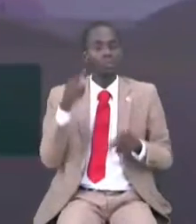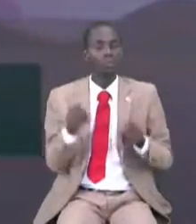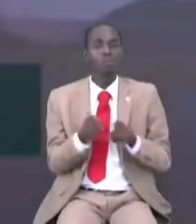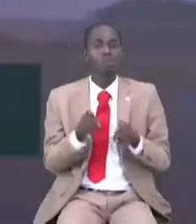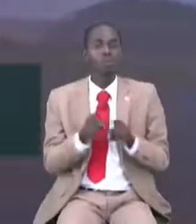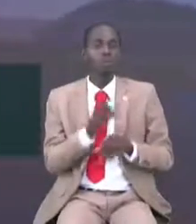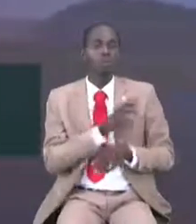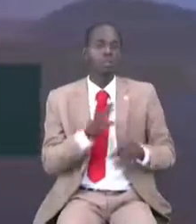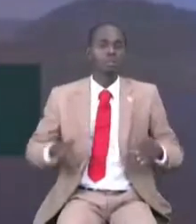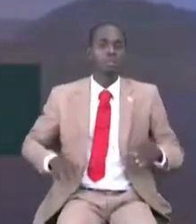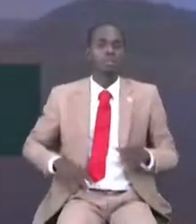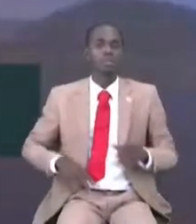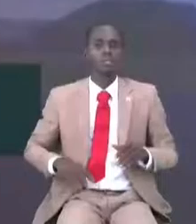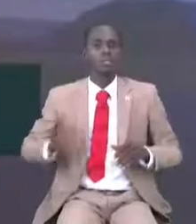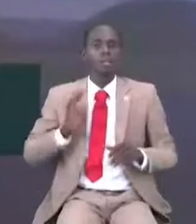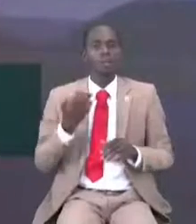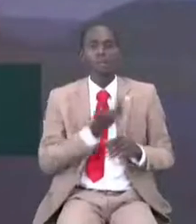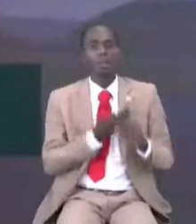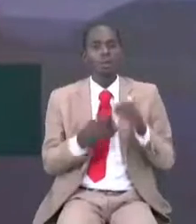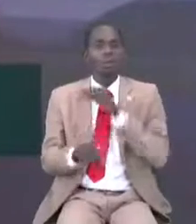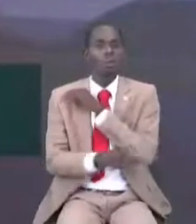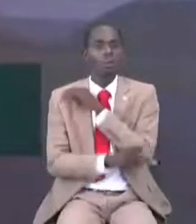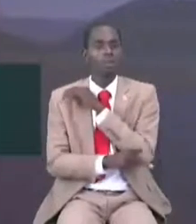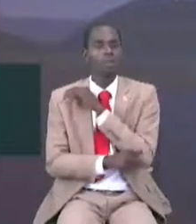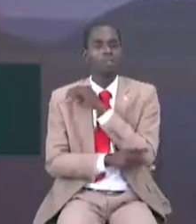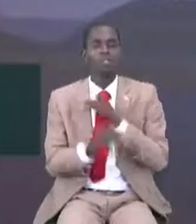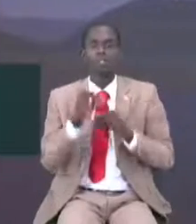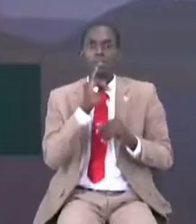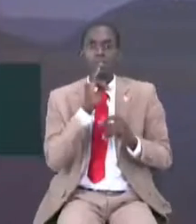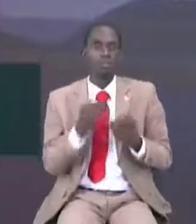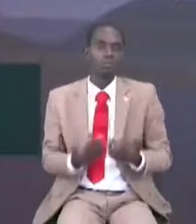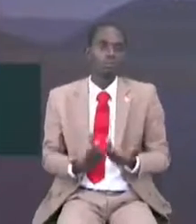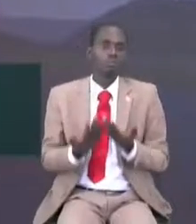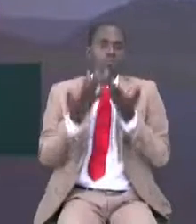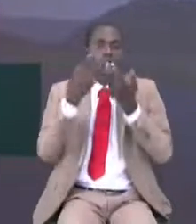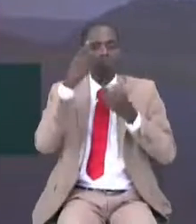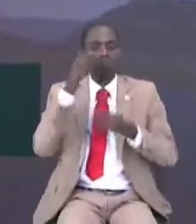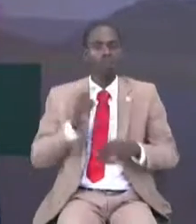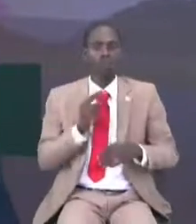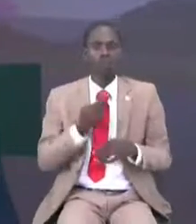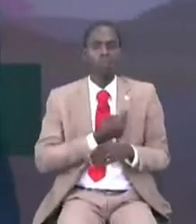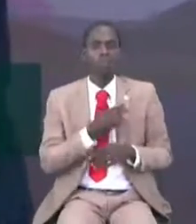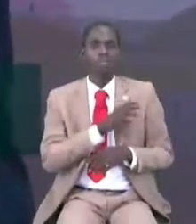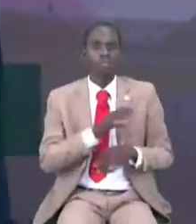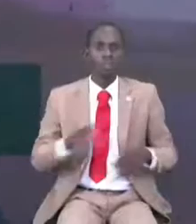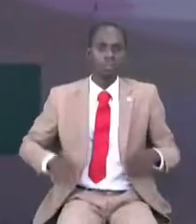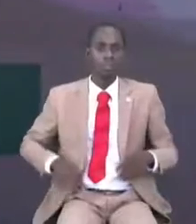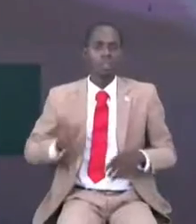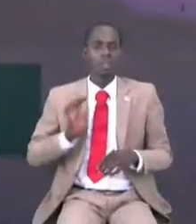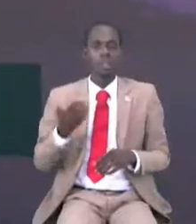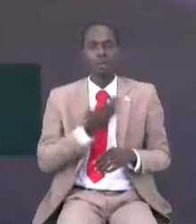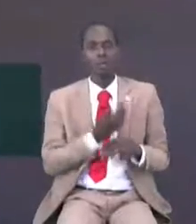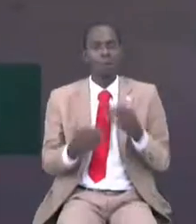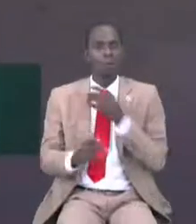immolé. Christ, notre Pâque, et je verrai son sang, je passerai par-dessus